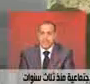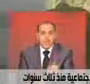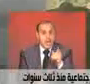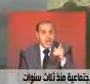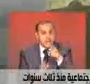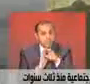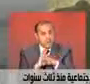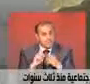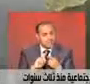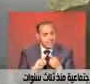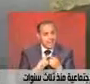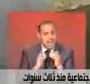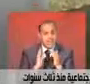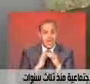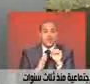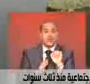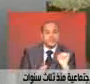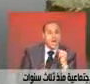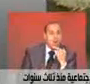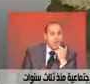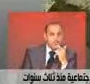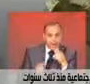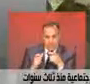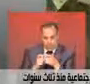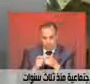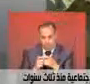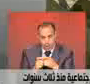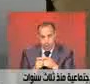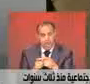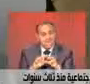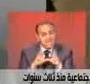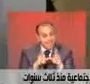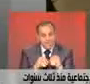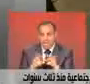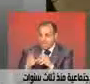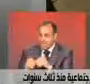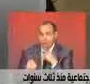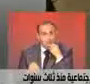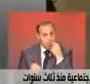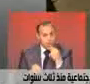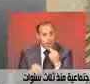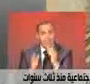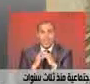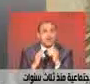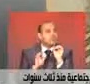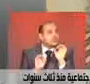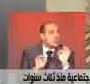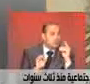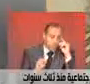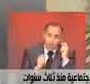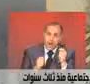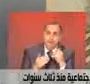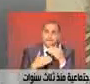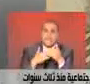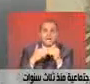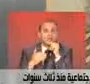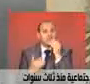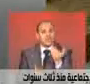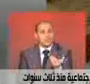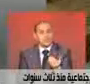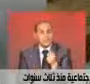البرنامج الخصوصي للسكن الاجتماعي الذي أقرته الدولة، ستمنح هذه العائلات مساكن جديدة، ولكن أشغال البناء طالت